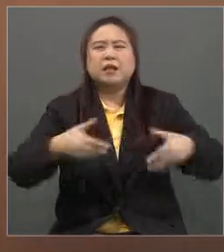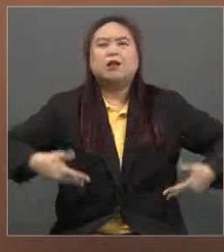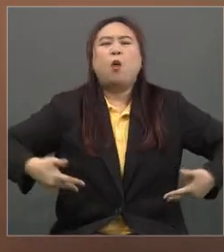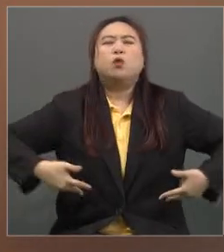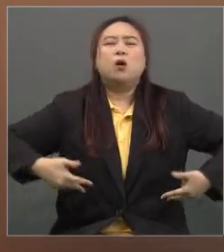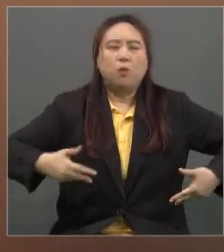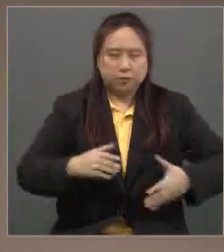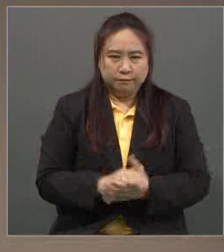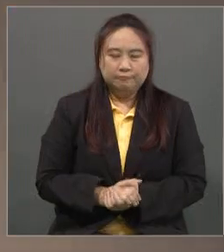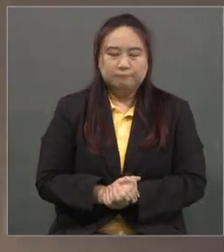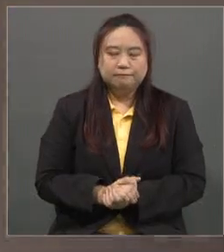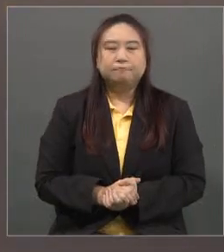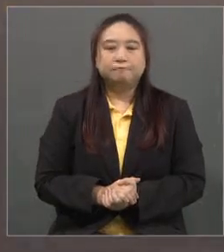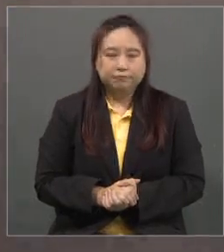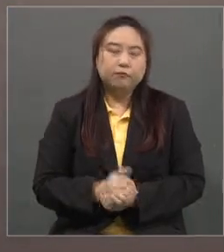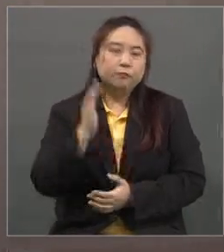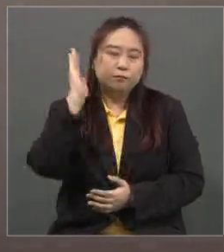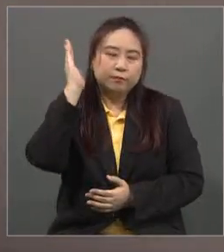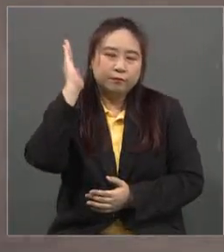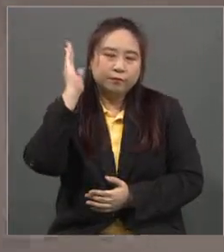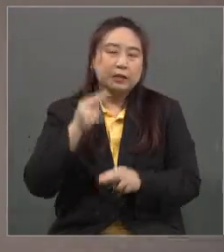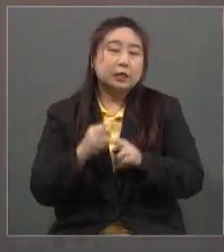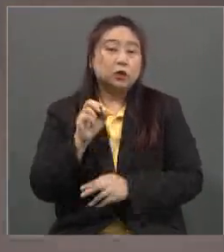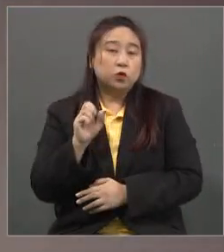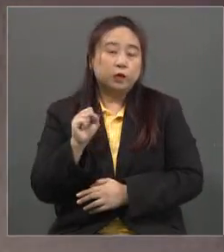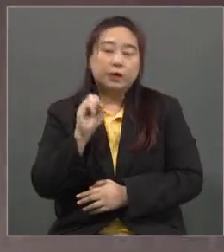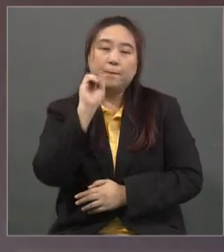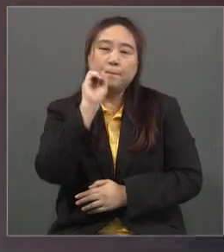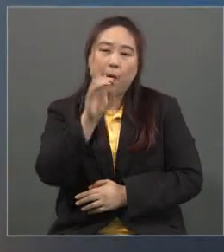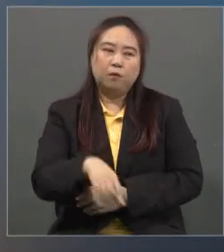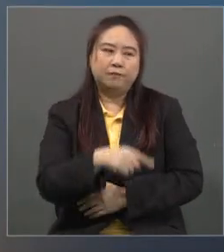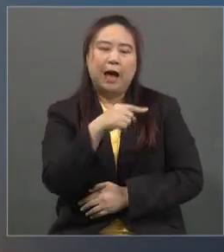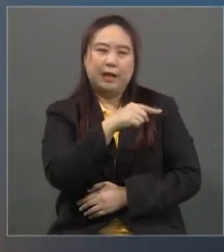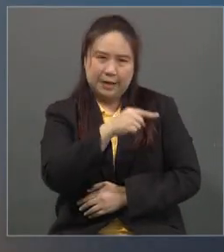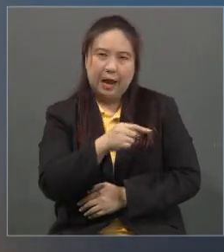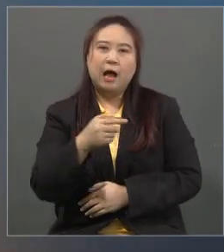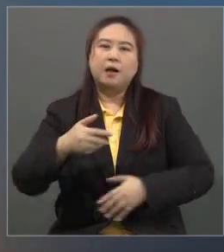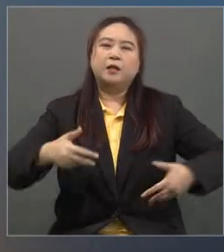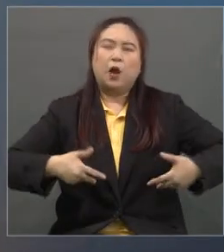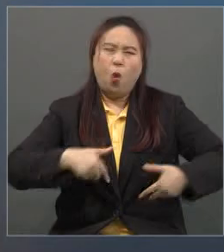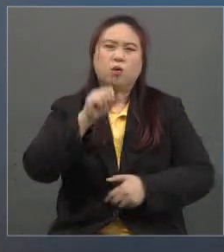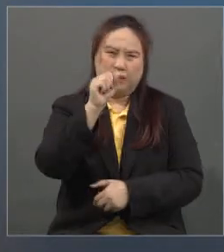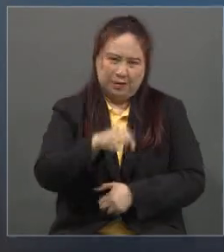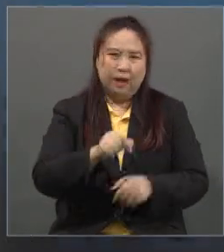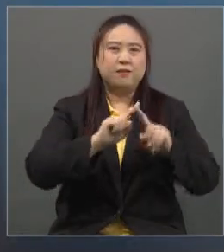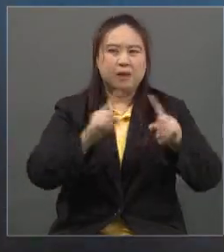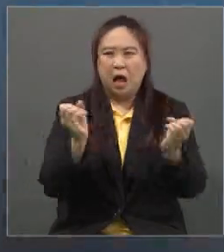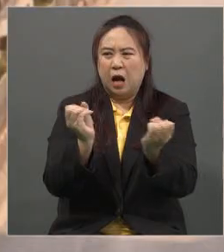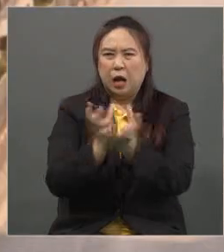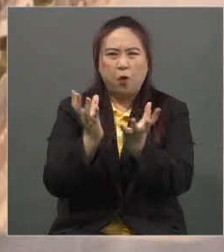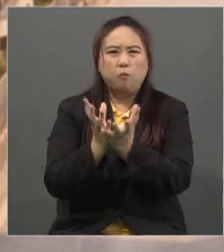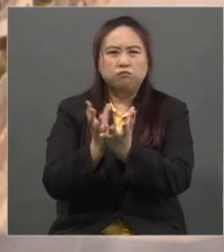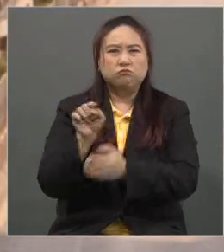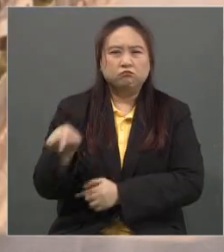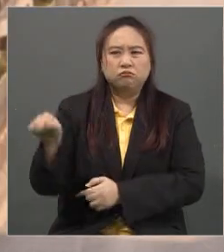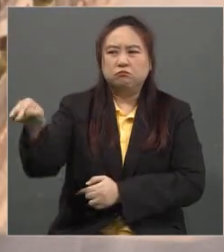คะ ทางคุณสนธิยาก็บอกด้วยนะครับว่าคลิปดังกล่าวแม้ว่าจะสร้างความบันเทิงแต่ก็ไปส่งผลกระทบกับหลายกลุ่มนะครับอย่างเ